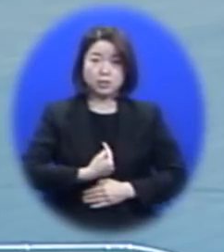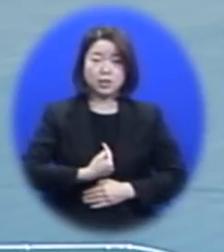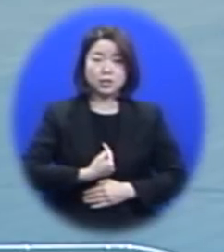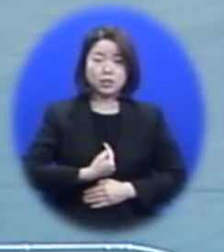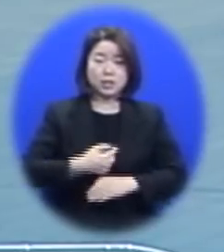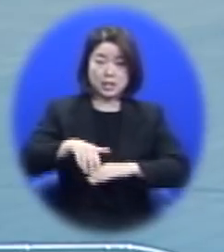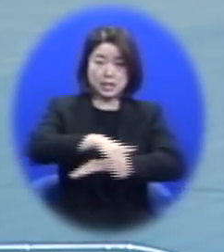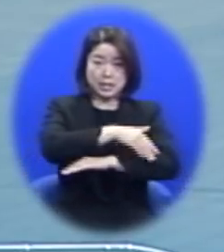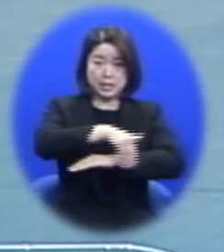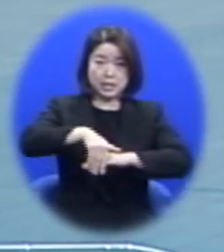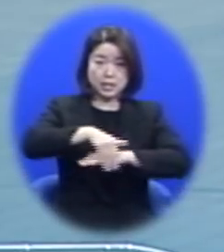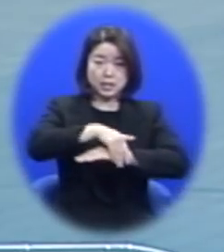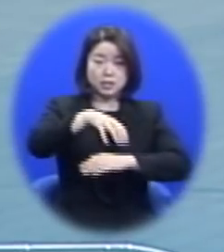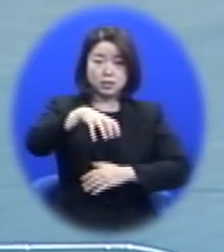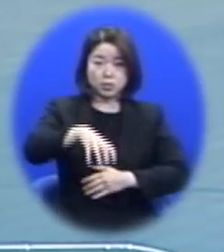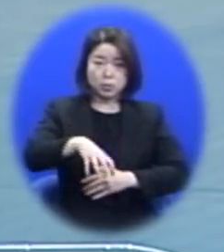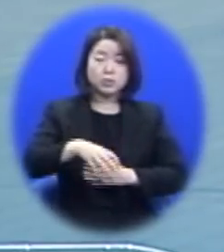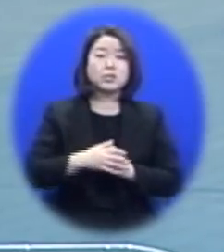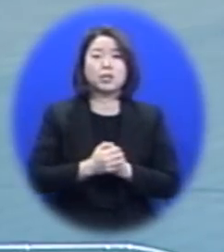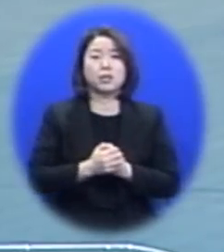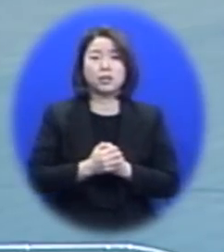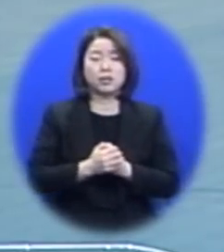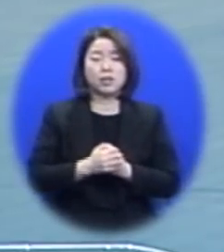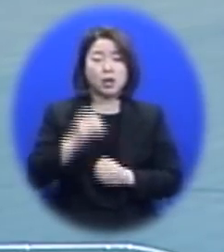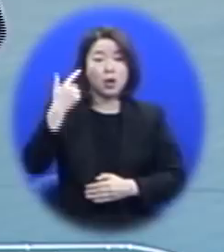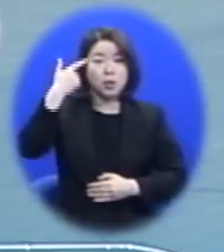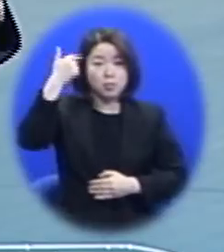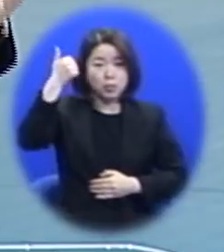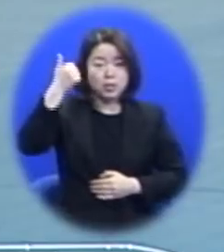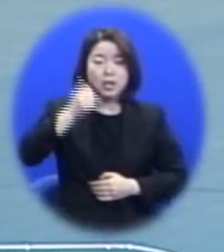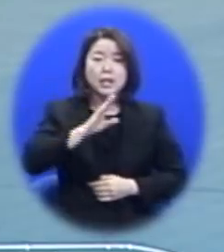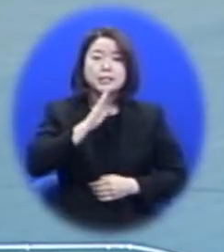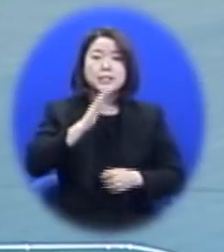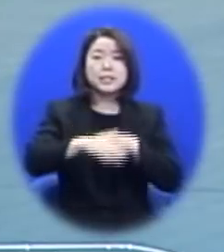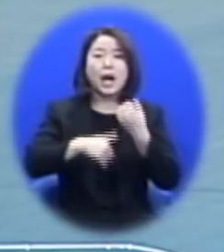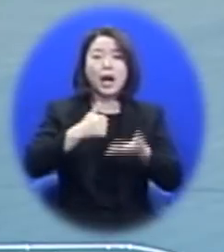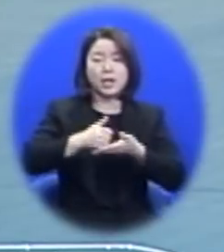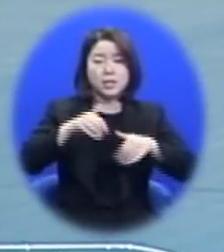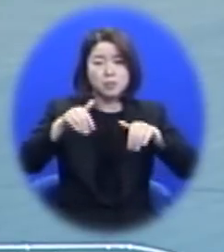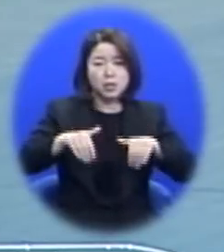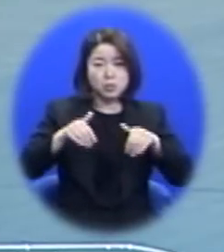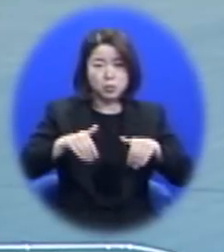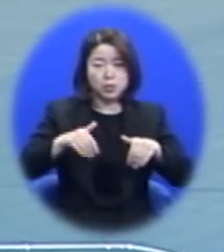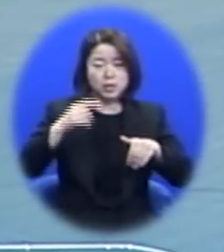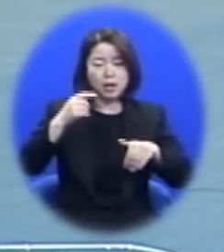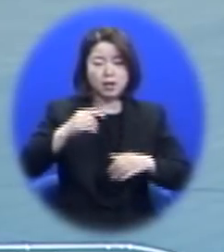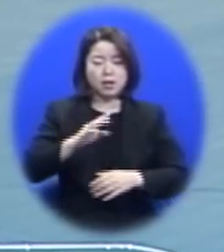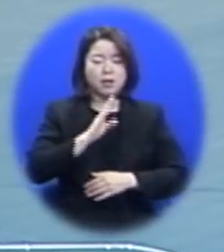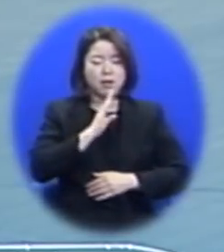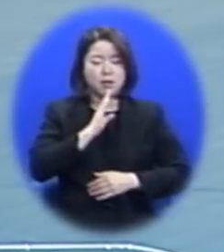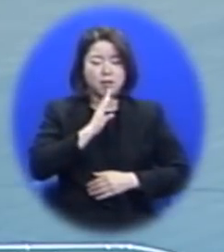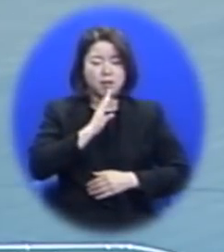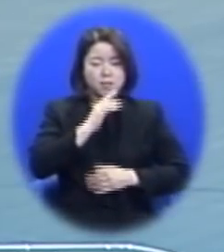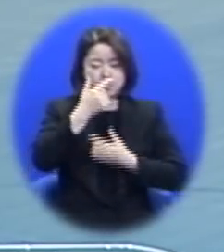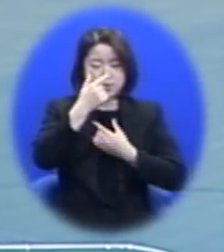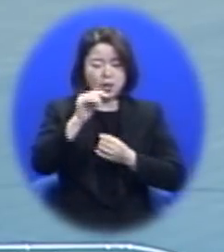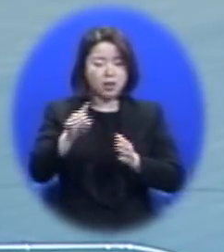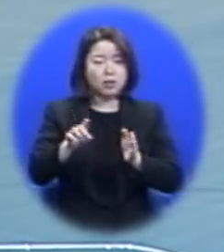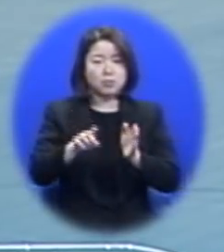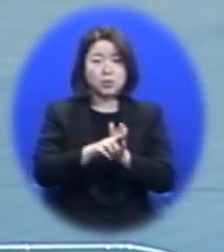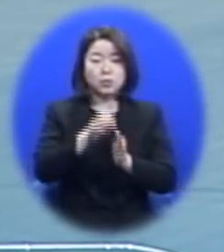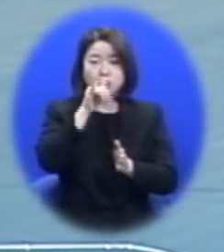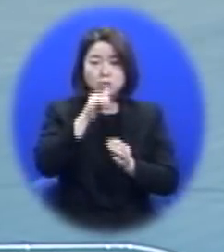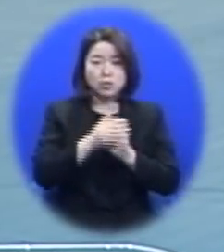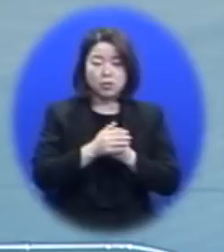자기가 다니는 곳에 그 목사가 진짜 하나님의 종이라고 철석같이 믿고 계세요.